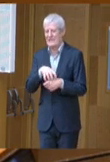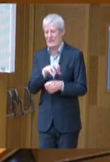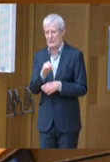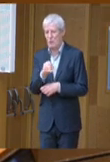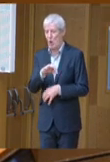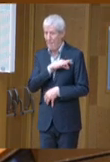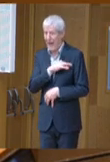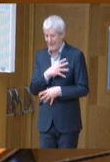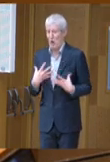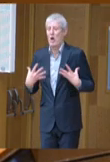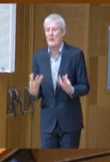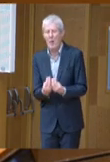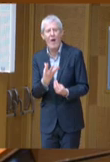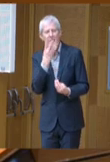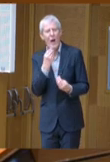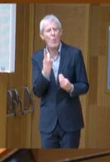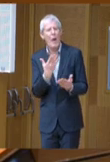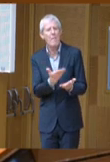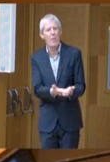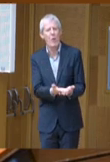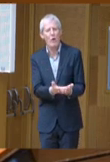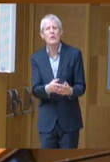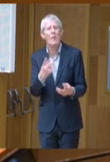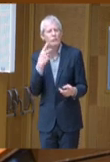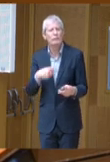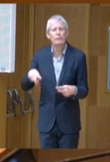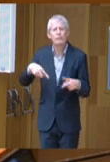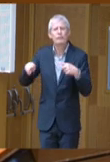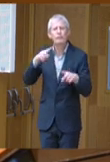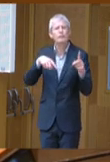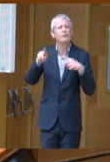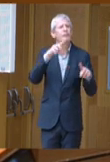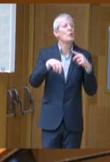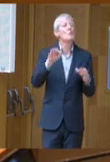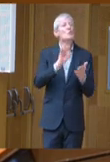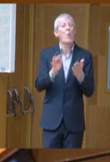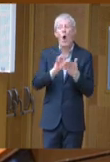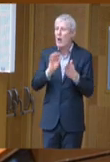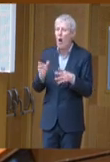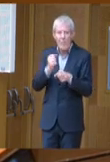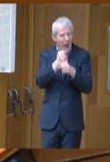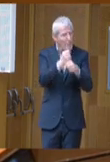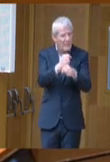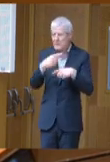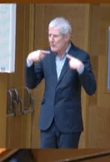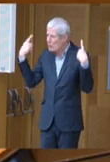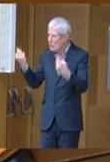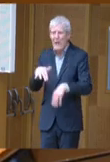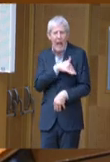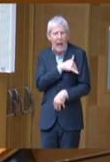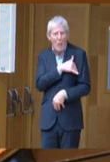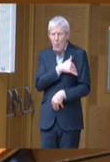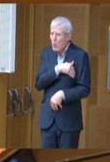vorremmo lanciare una proposta, quella di girare per le scuole per rappresentare a tutti gli alunni e a tutte le